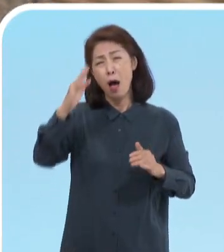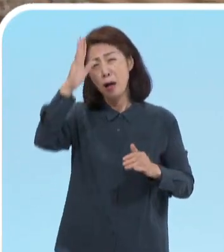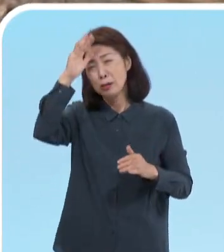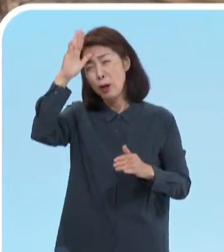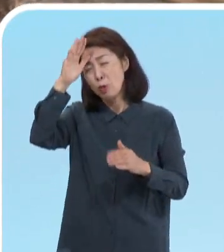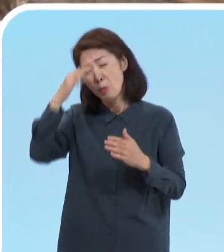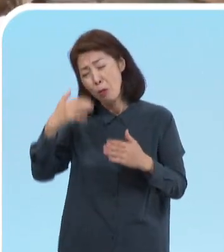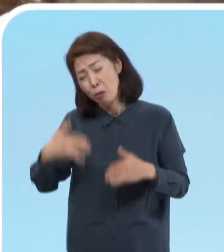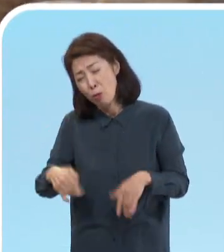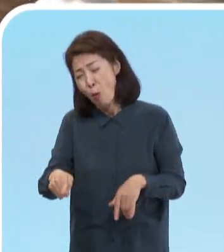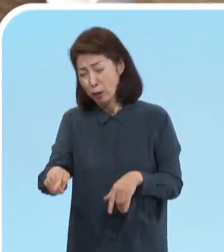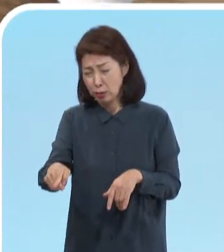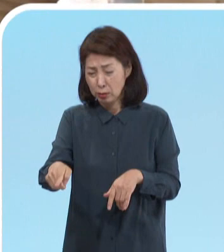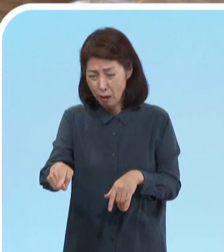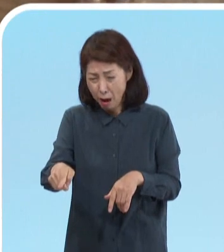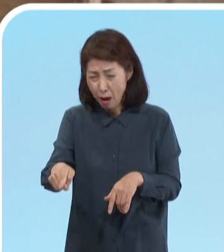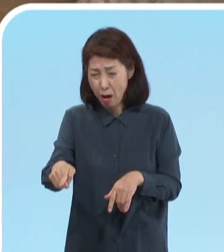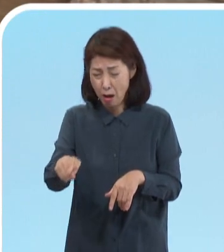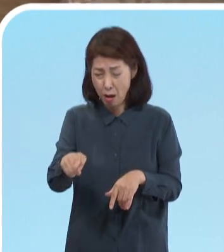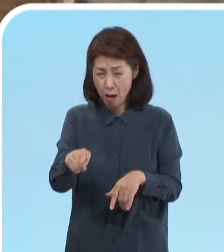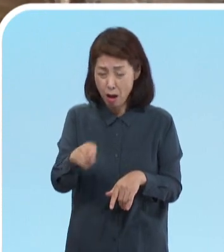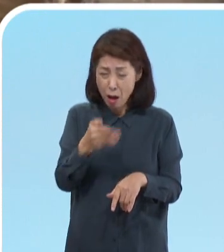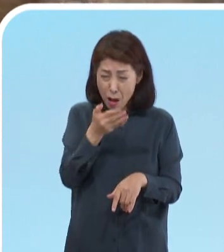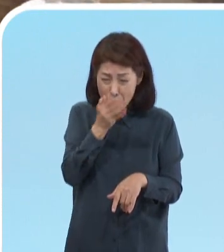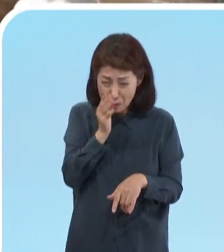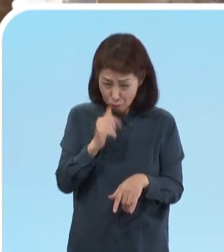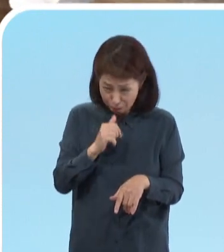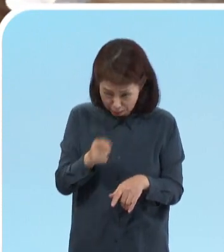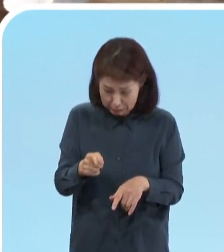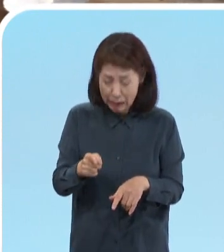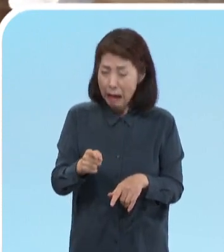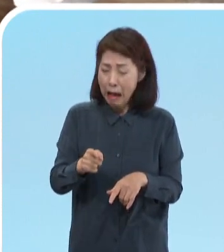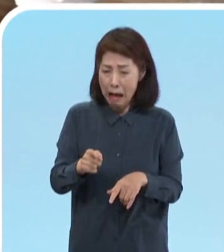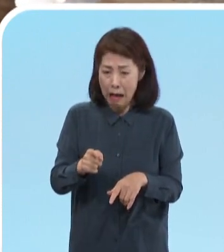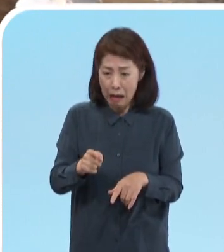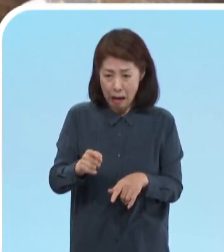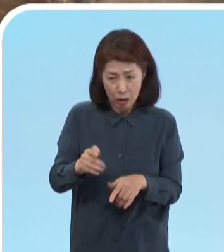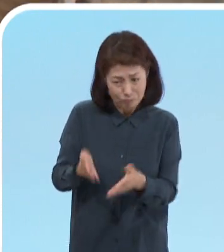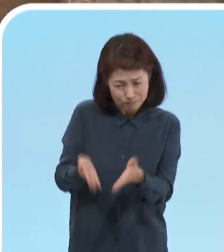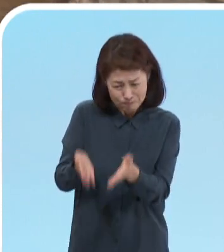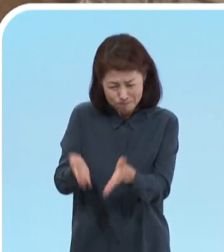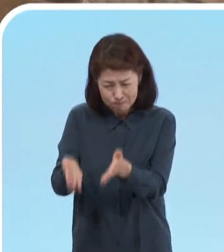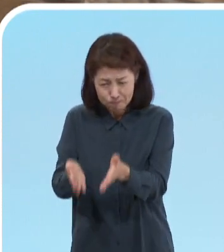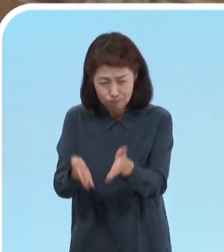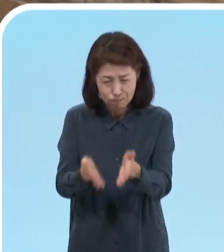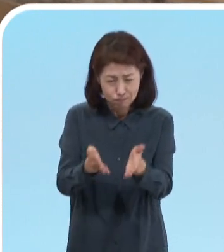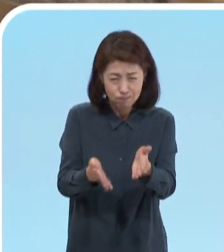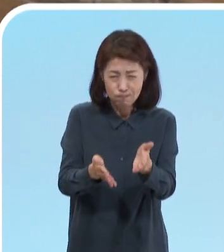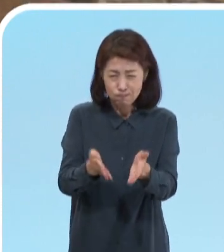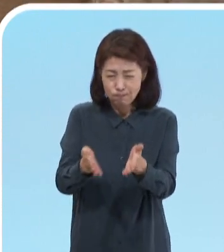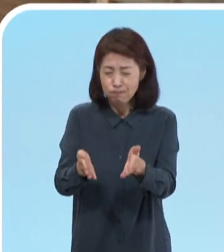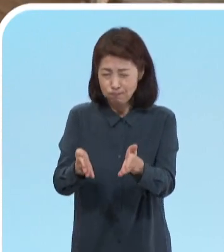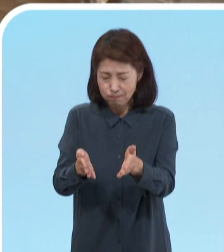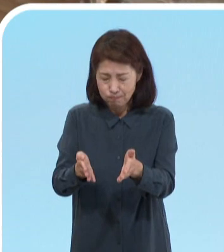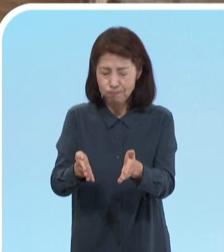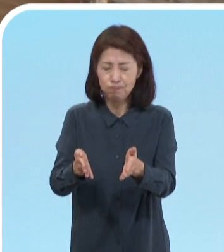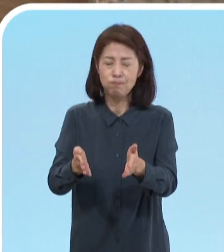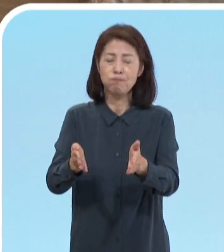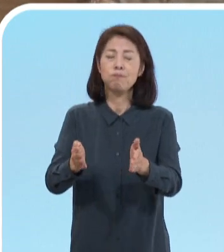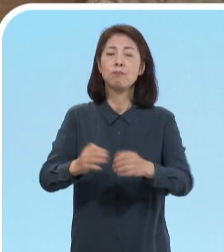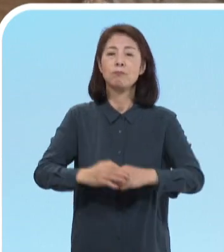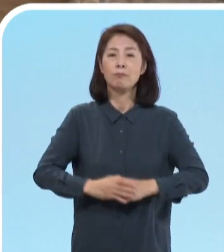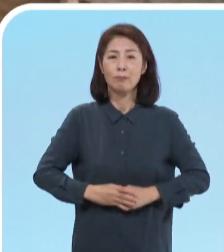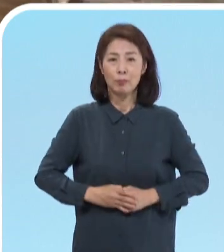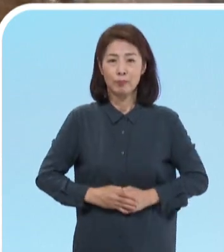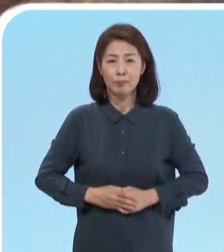に弱ったりするんで、しっかりその水が切れてないかとか、体調管理